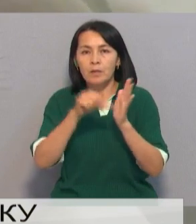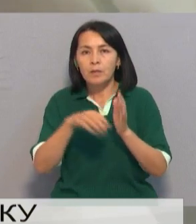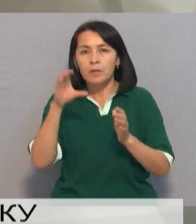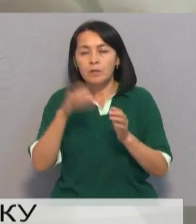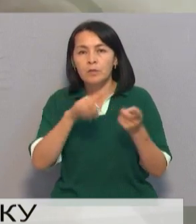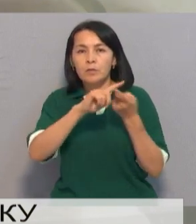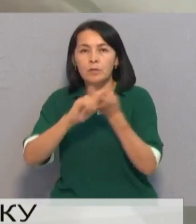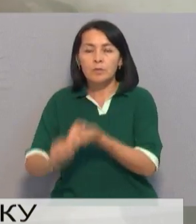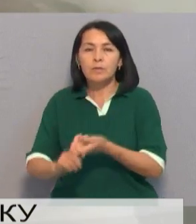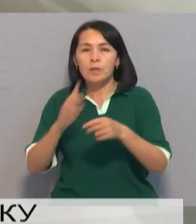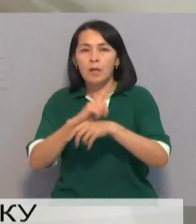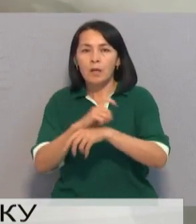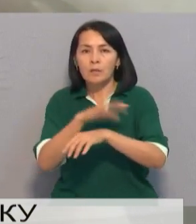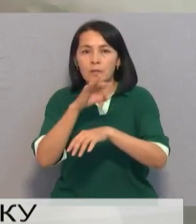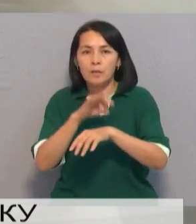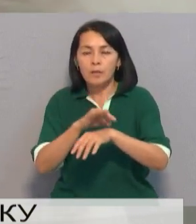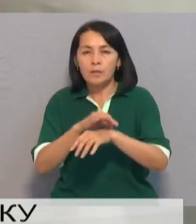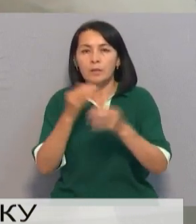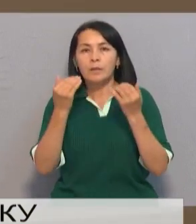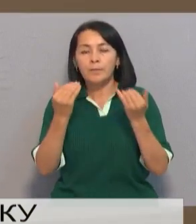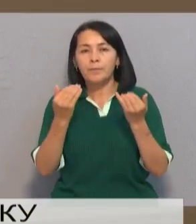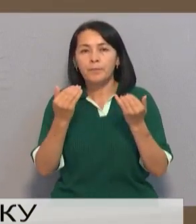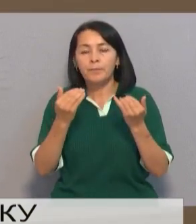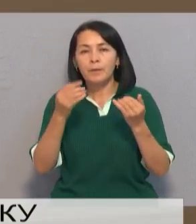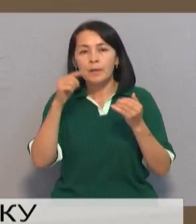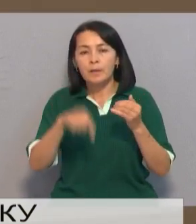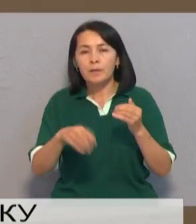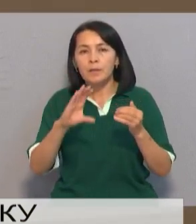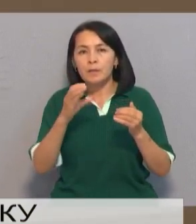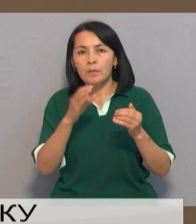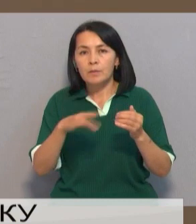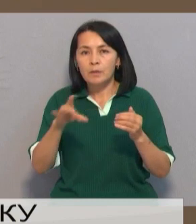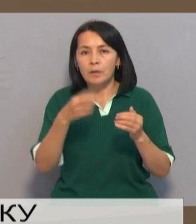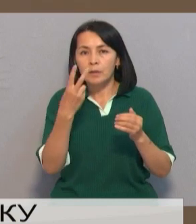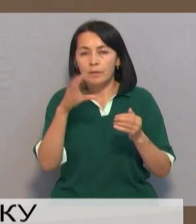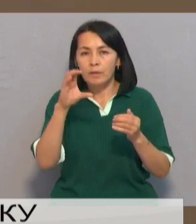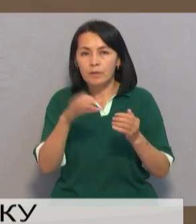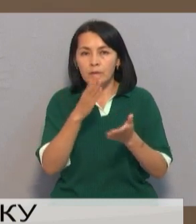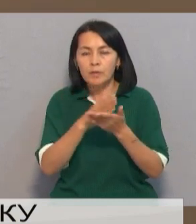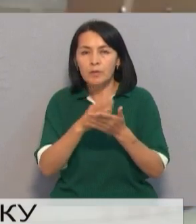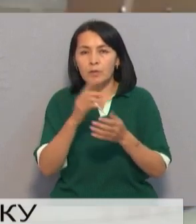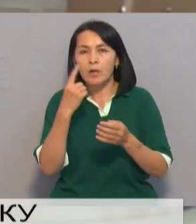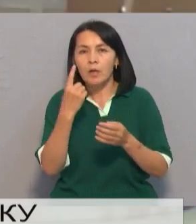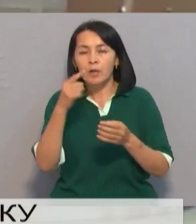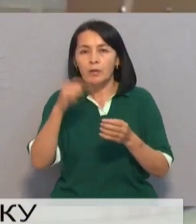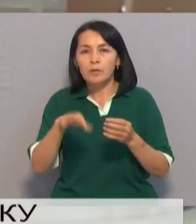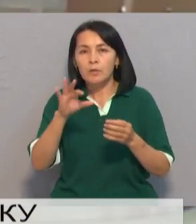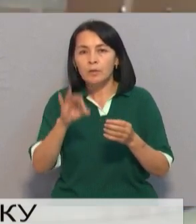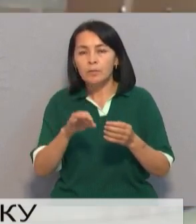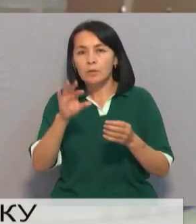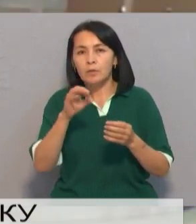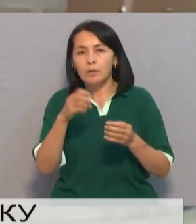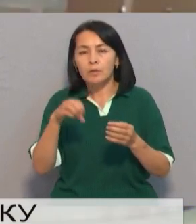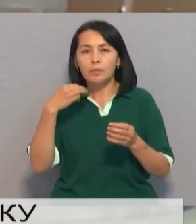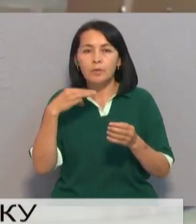случаев заражения конго-крымской геморрагической лихорадкой. Из них в Саранском районе 2 случая и по одному в Ордобасинском,